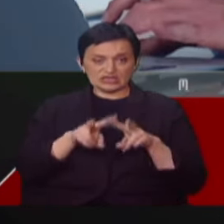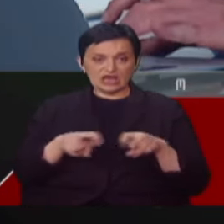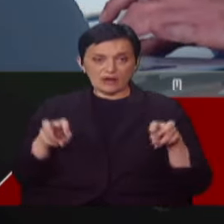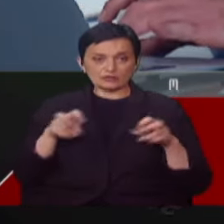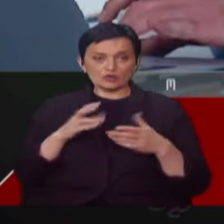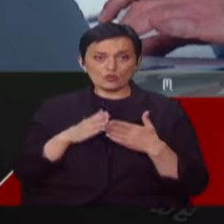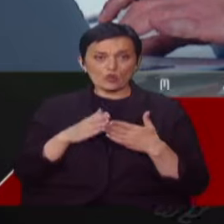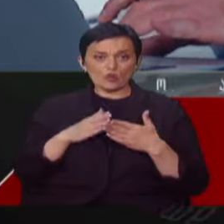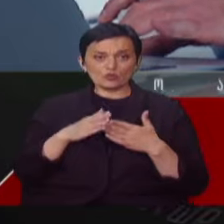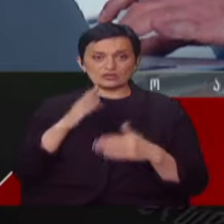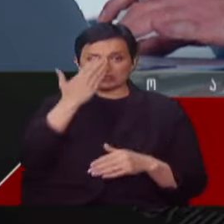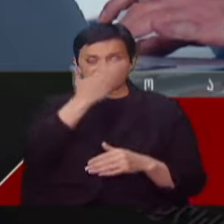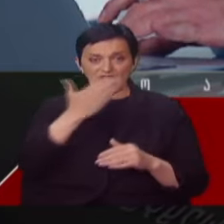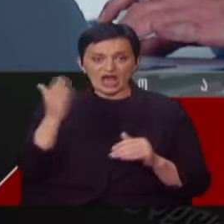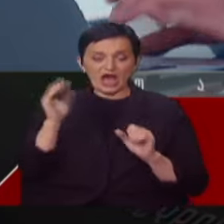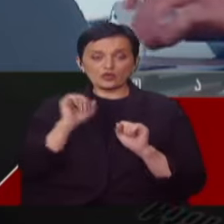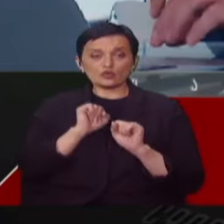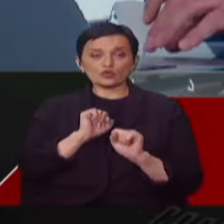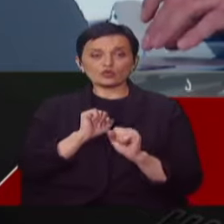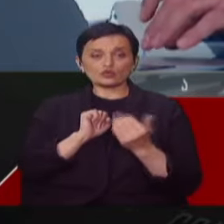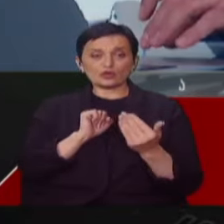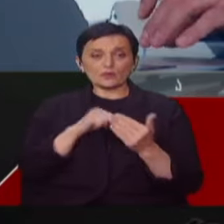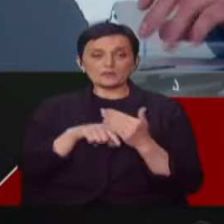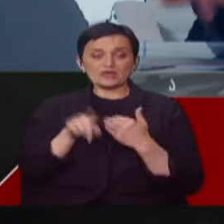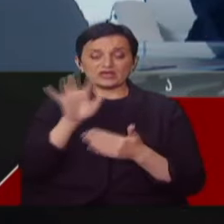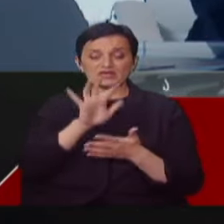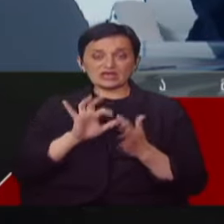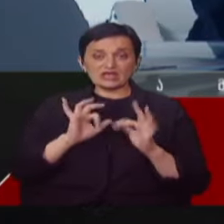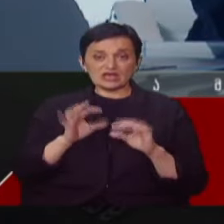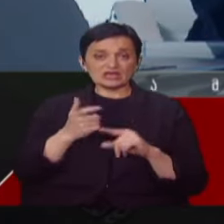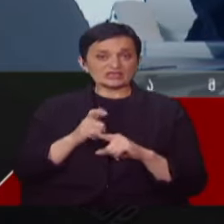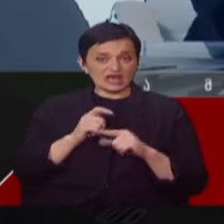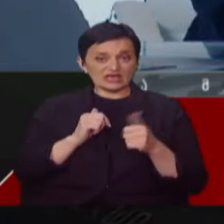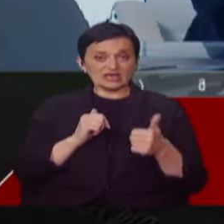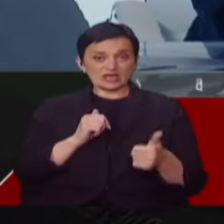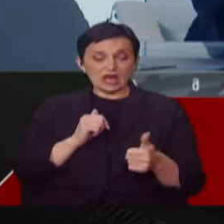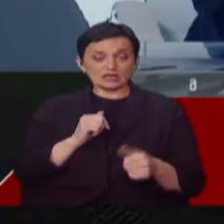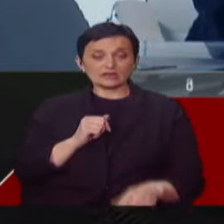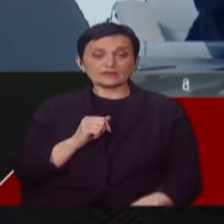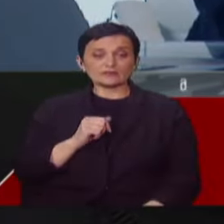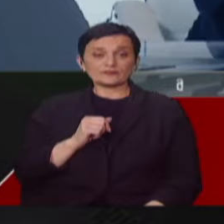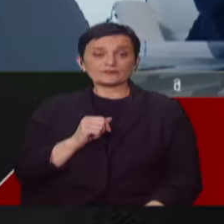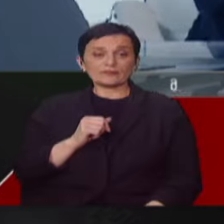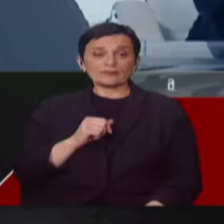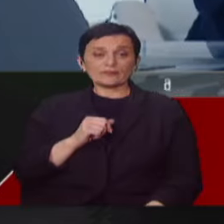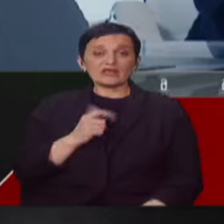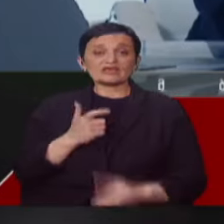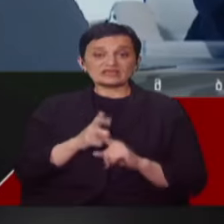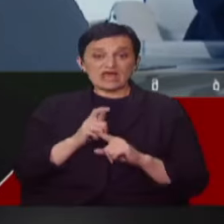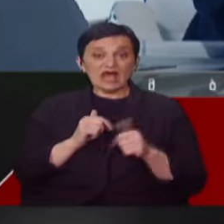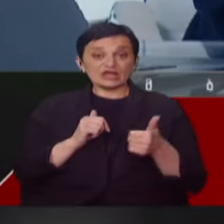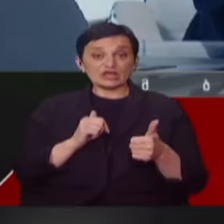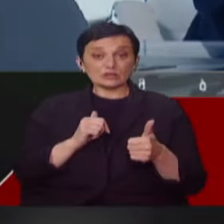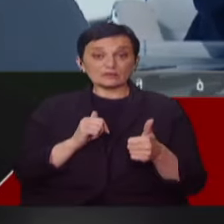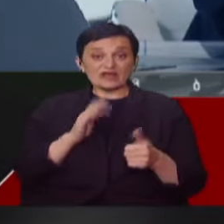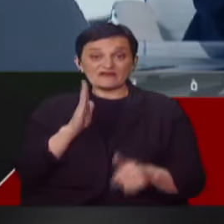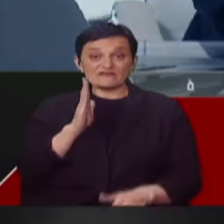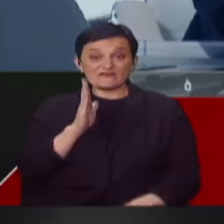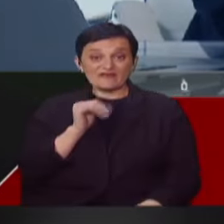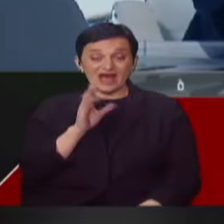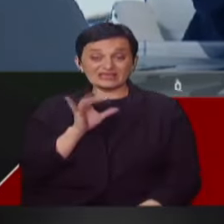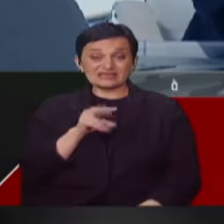არის თავად სახალხო დამცველის მიერ გააკეთებული განცხადება. ძალიან კარგი. დიახ, საკითხი დაკავშირებით. აი ვასილ,